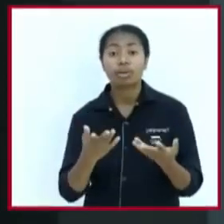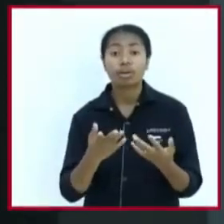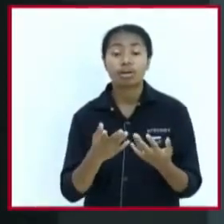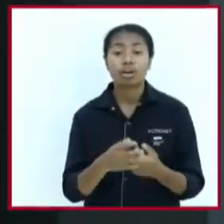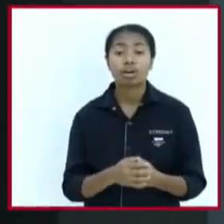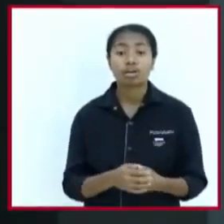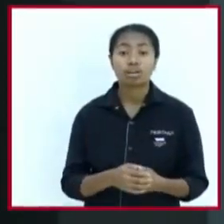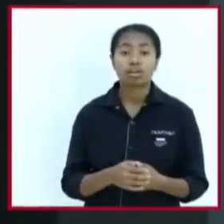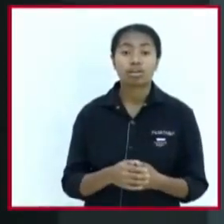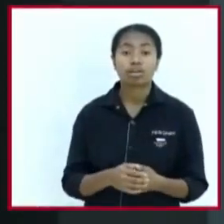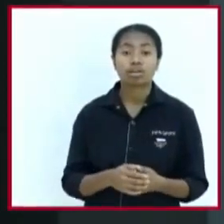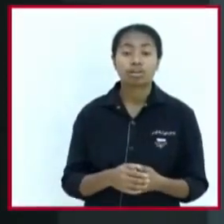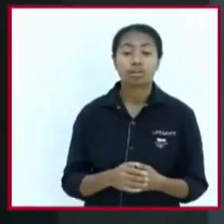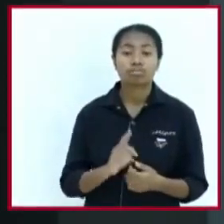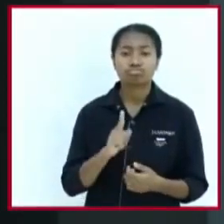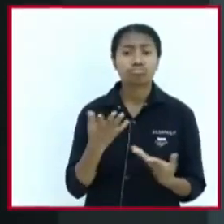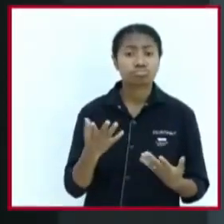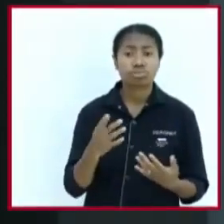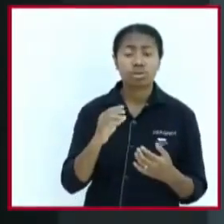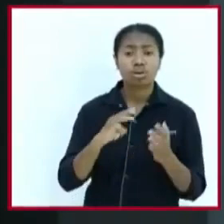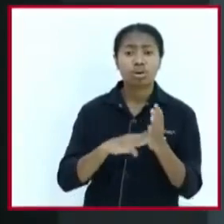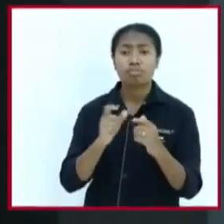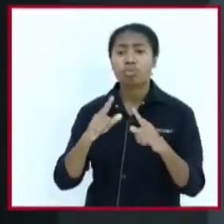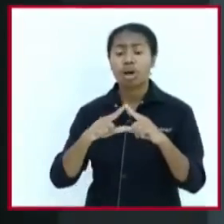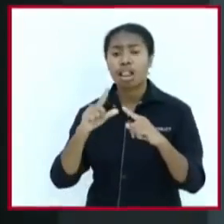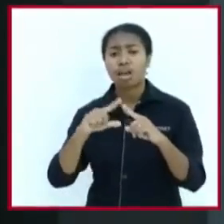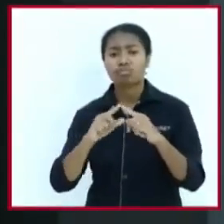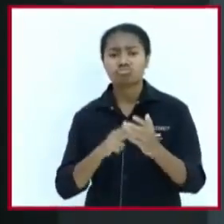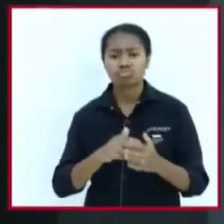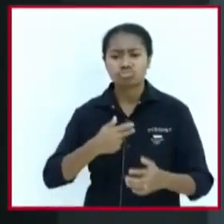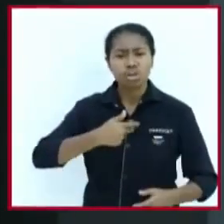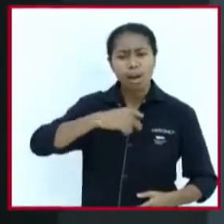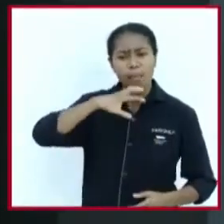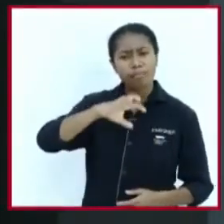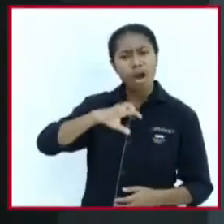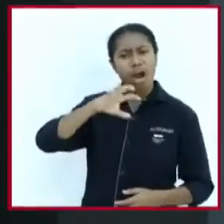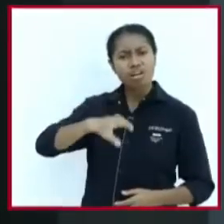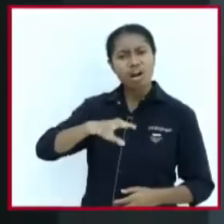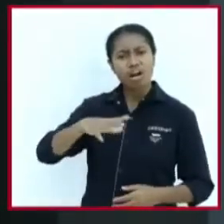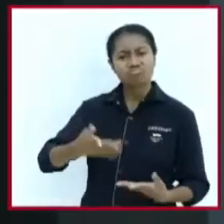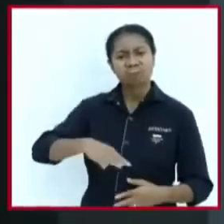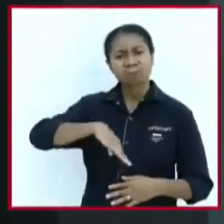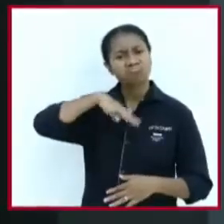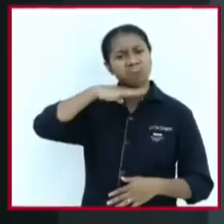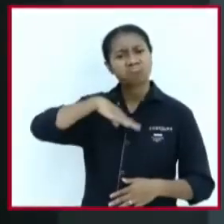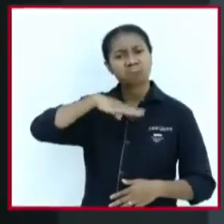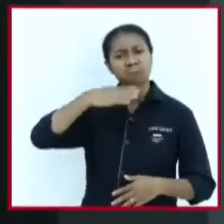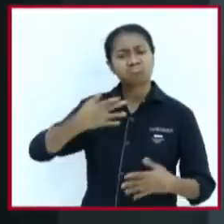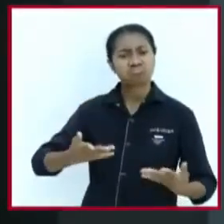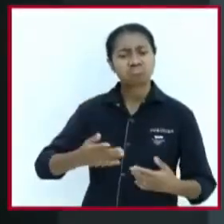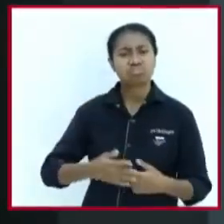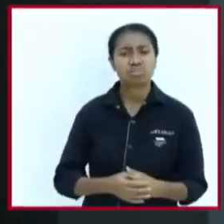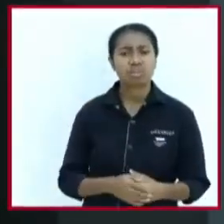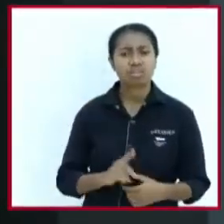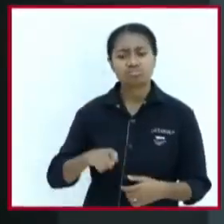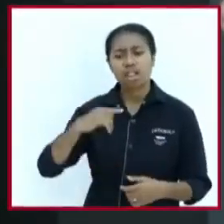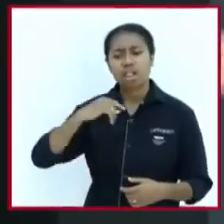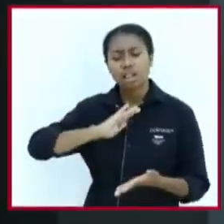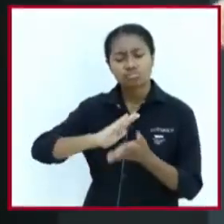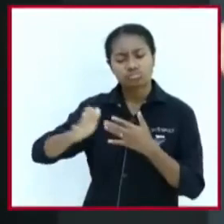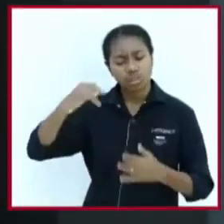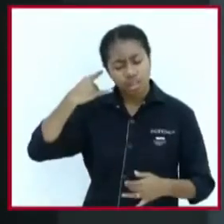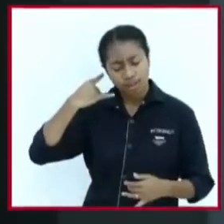Hai khususnya journal jadi mualaf marah sekali Saya Hai sampai telepon dia